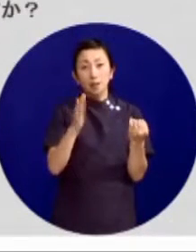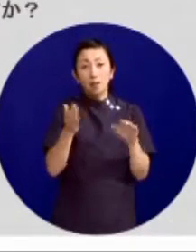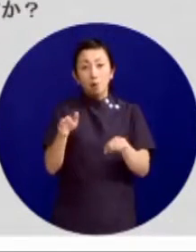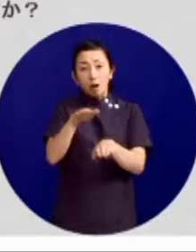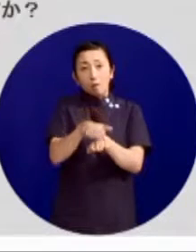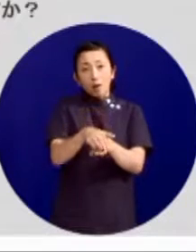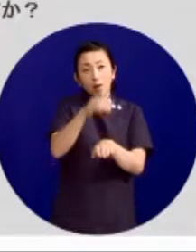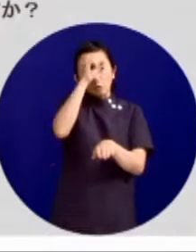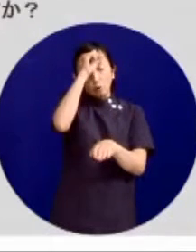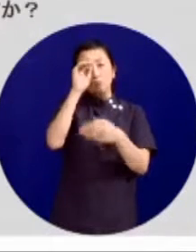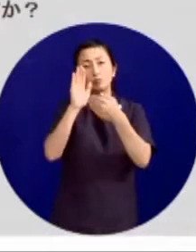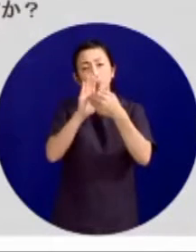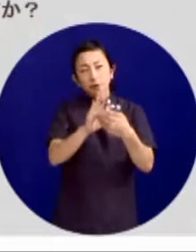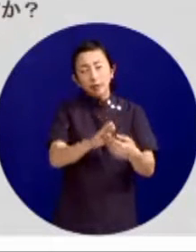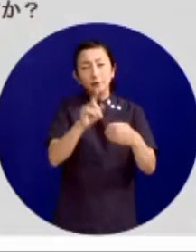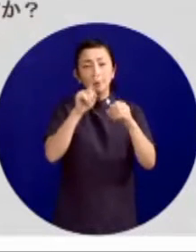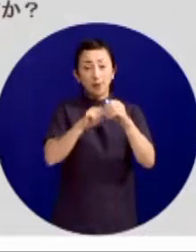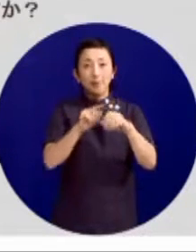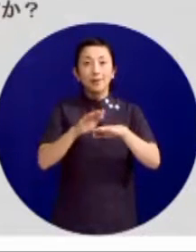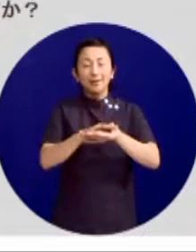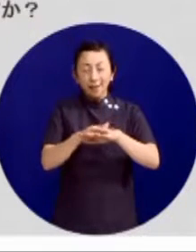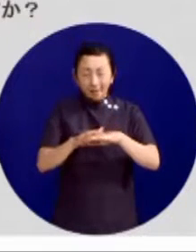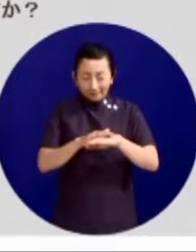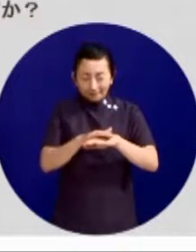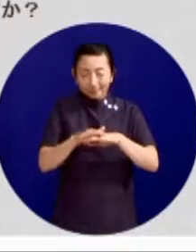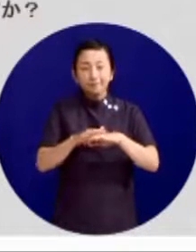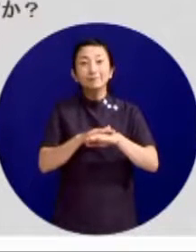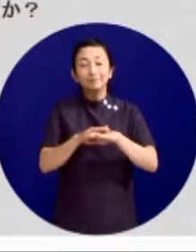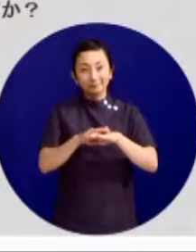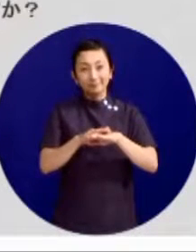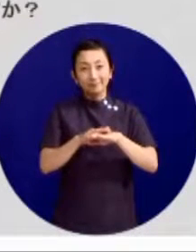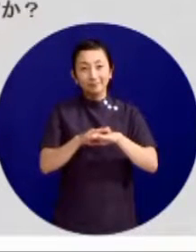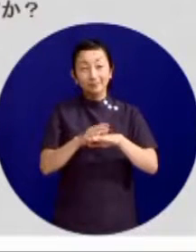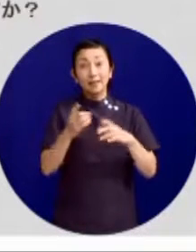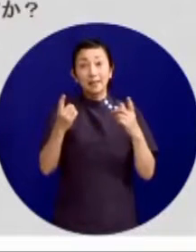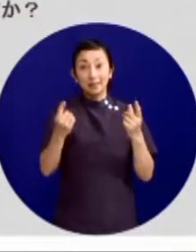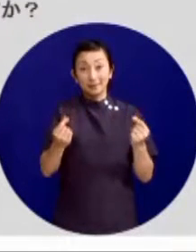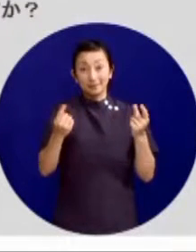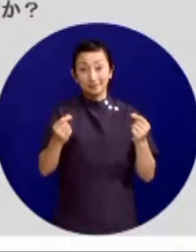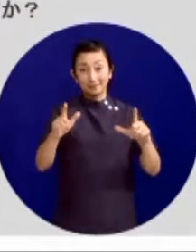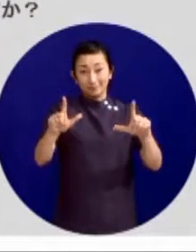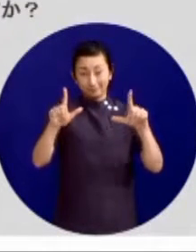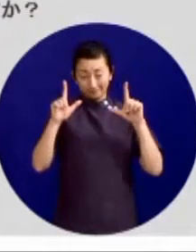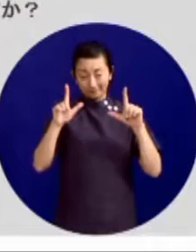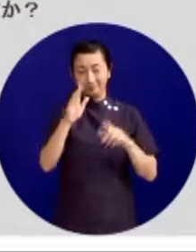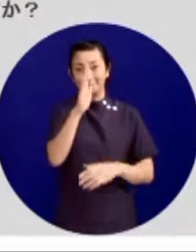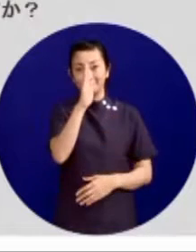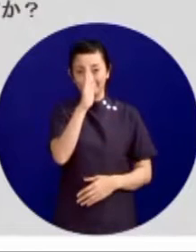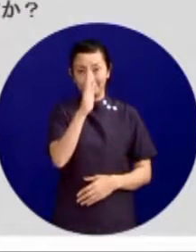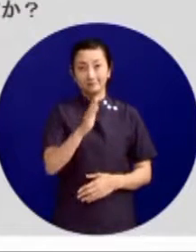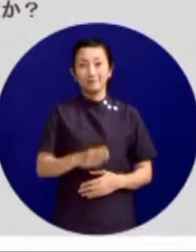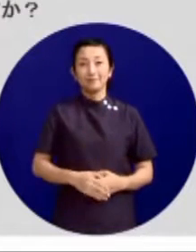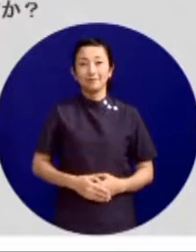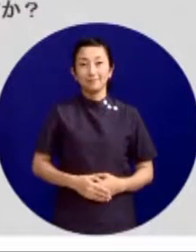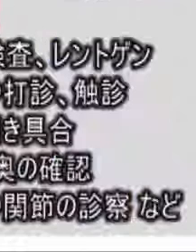する合併症や偶発症を防ぐ上でも重要なことばかりですので、しっかりとお伝えください。